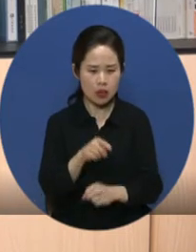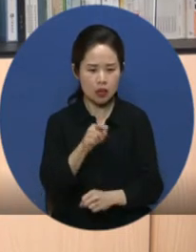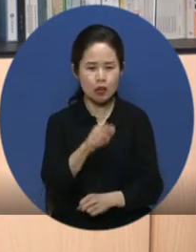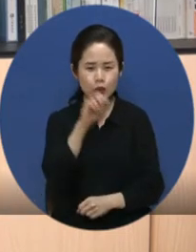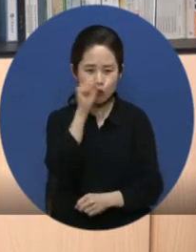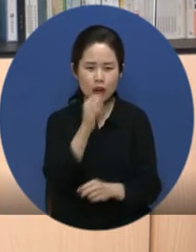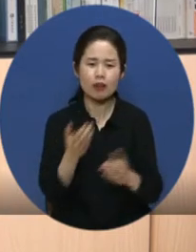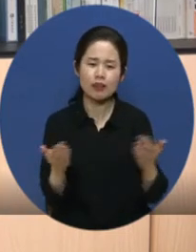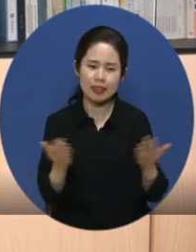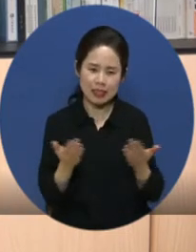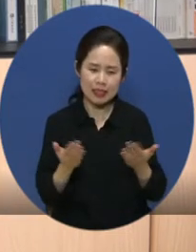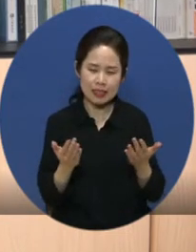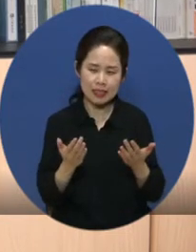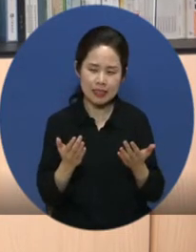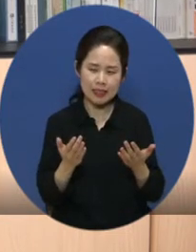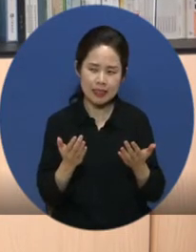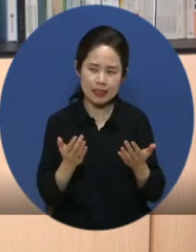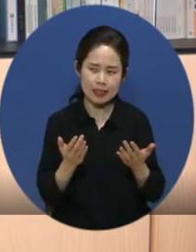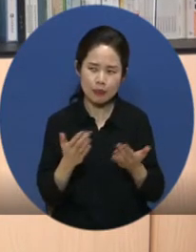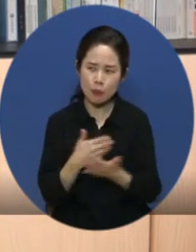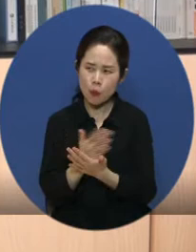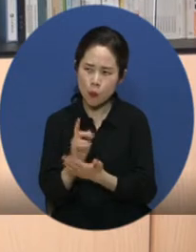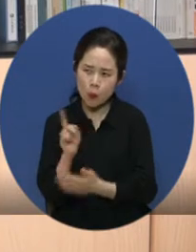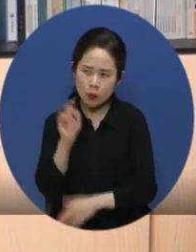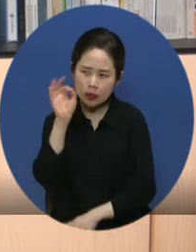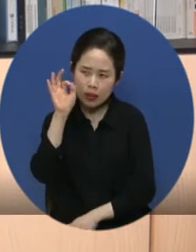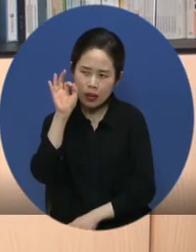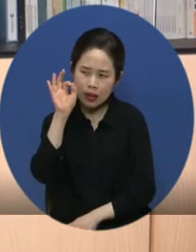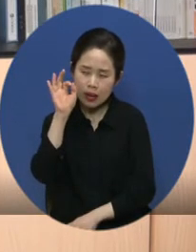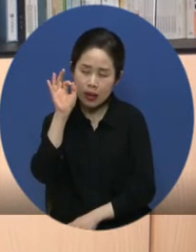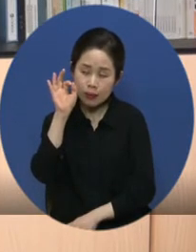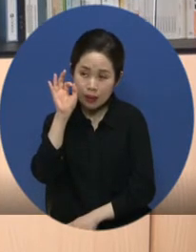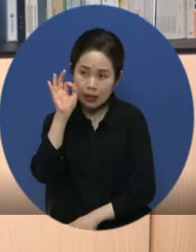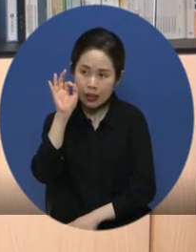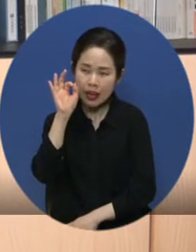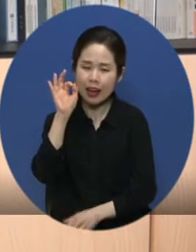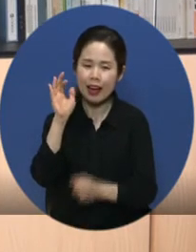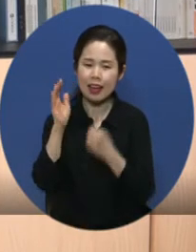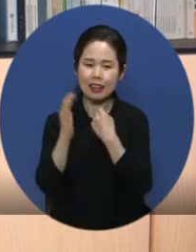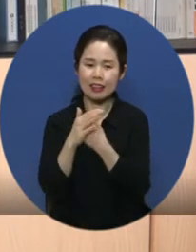수 있는 일을 좀 찾아야 되겠구나 하다가 30년 전에